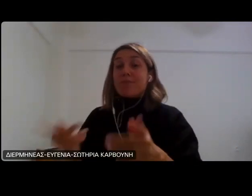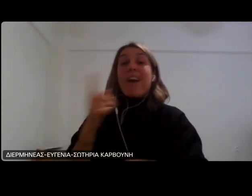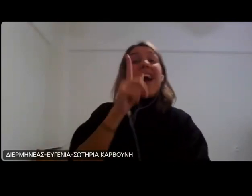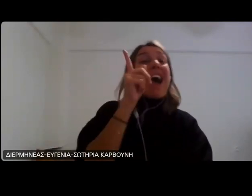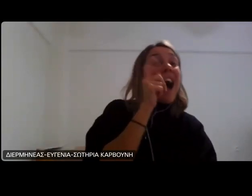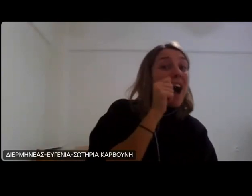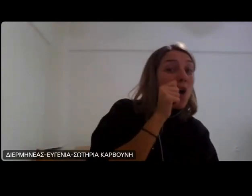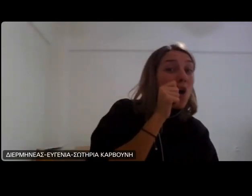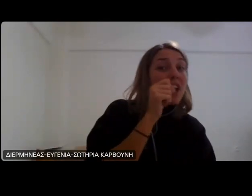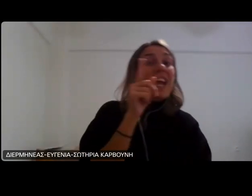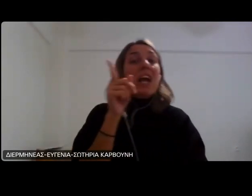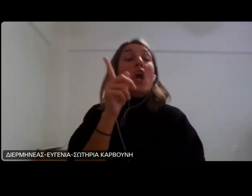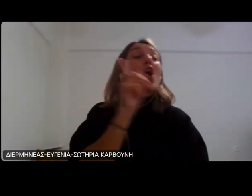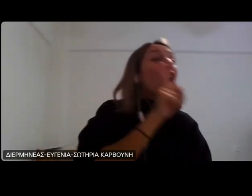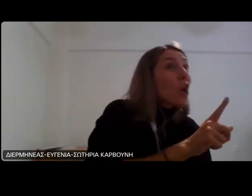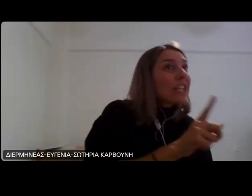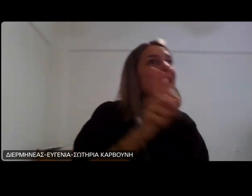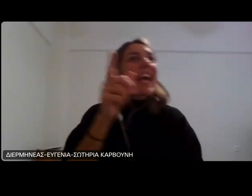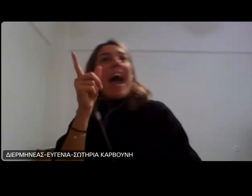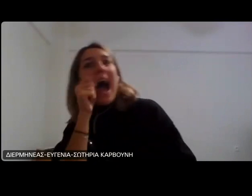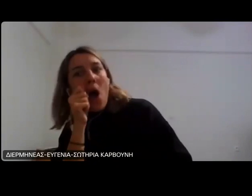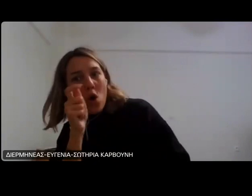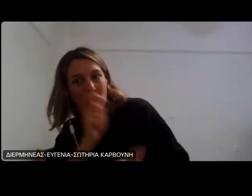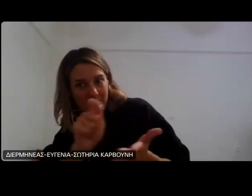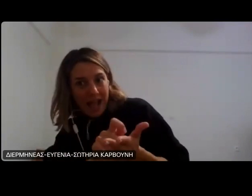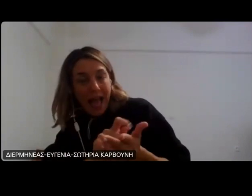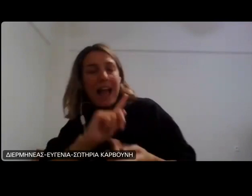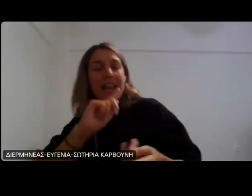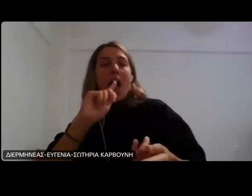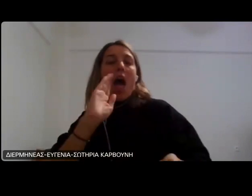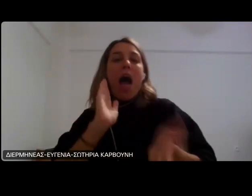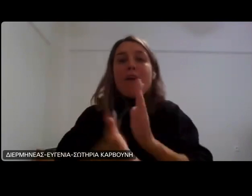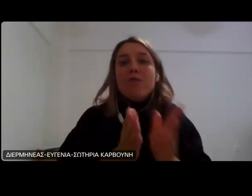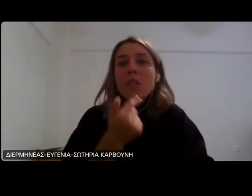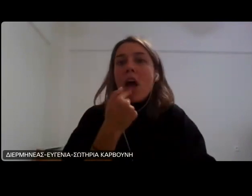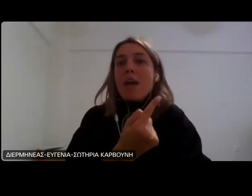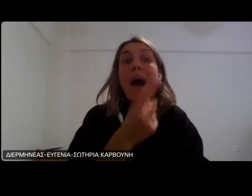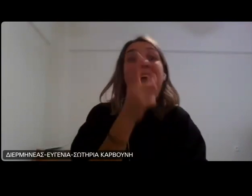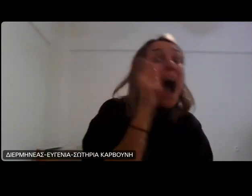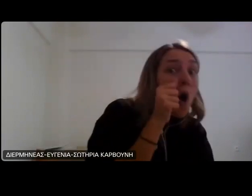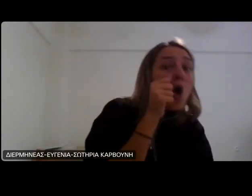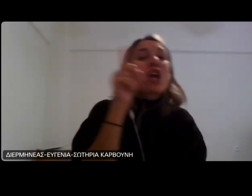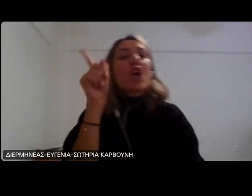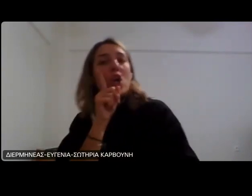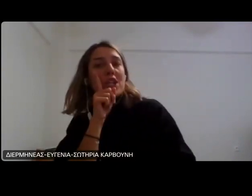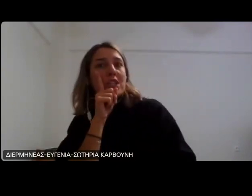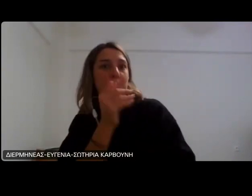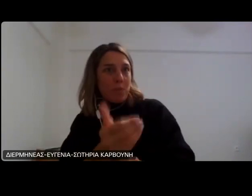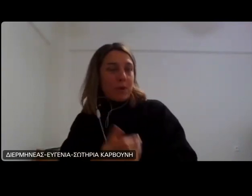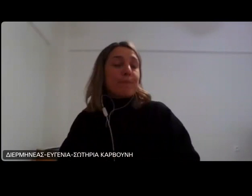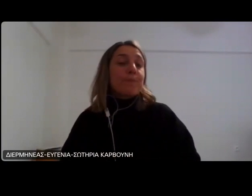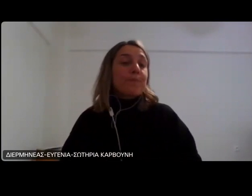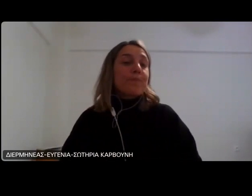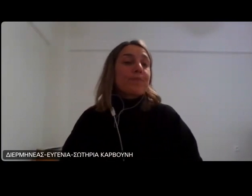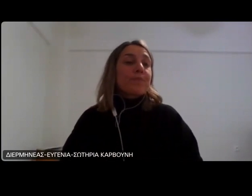μου πήγε στη σταθερή collocation αγόρι-κορίτσι. Δεν μπορούν να επιλέξουν και δεν θέλουν να επιλέξουν ταξινόμηση,